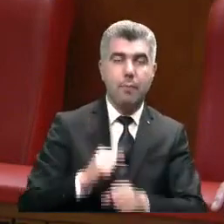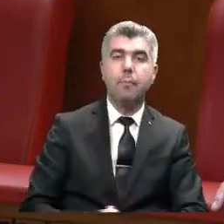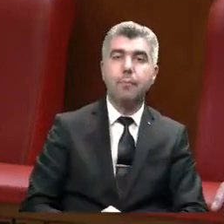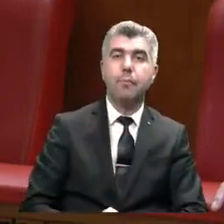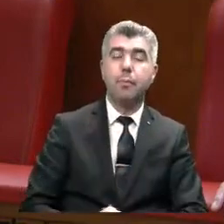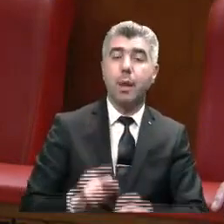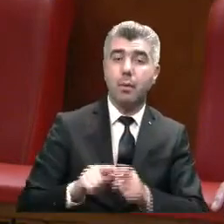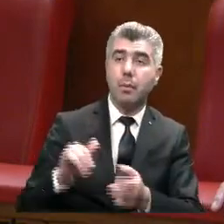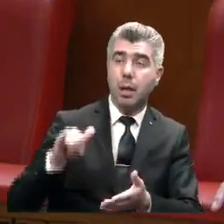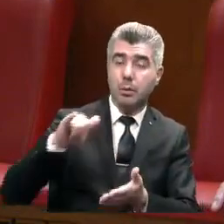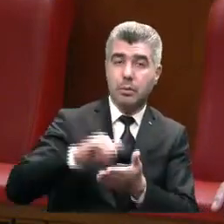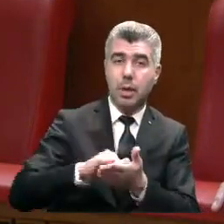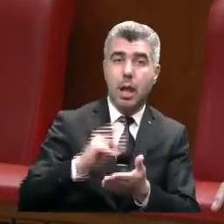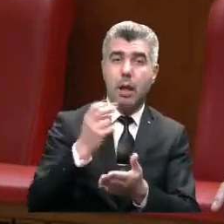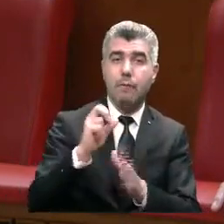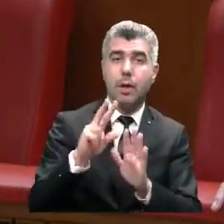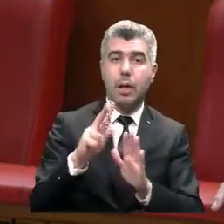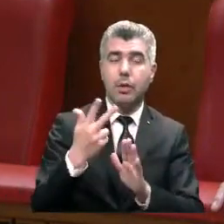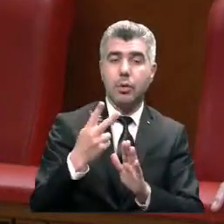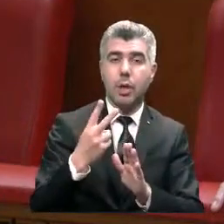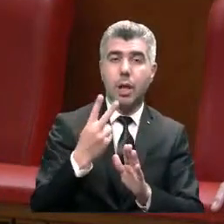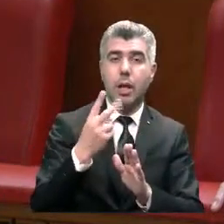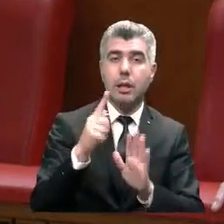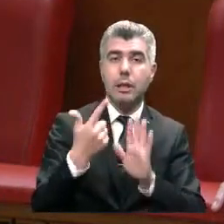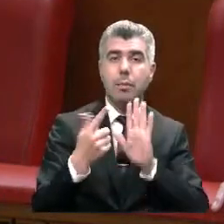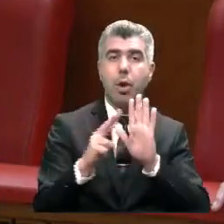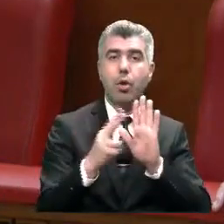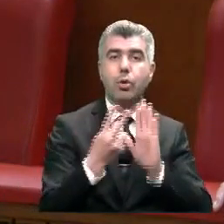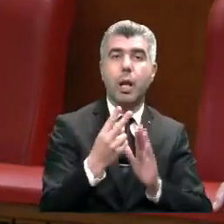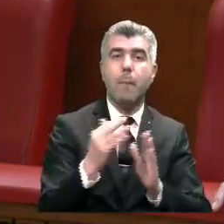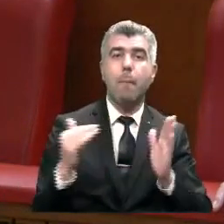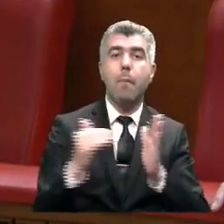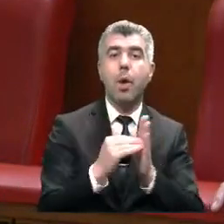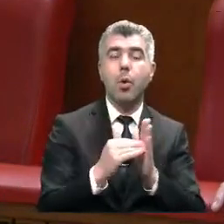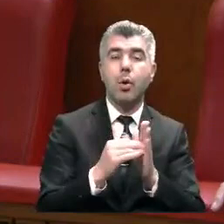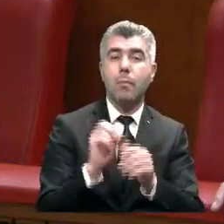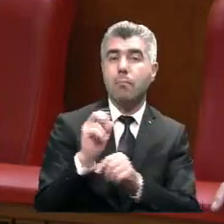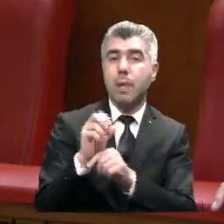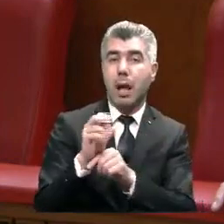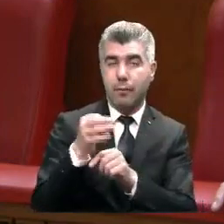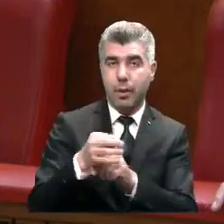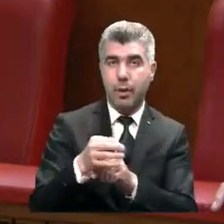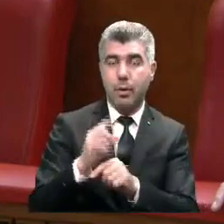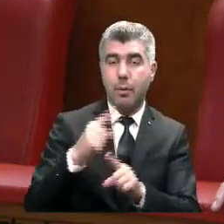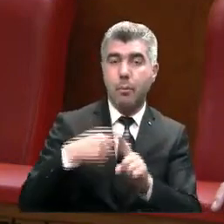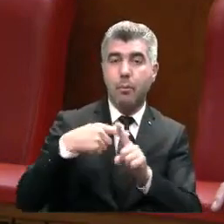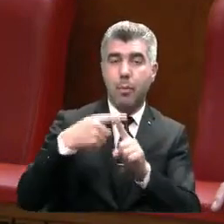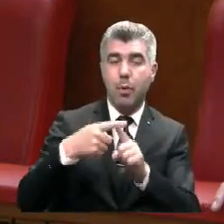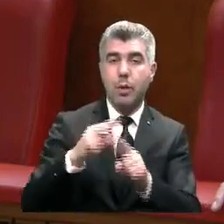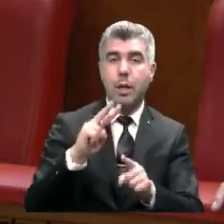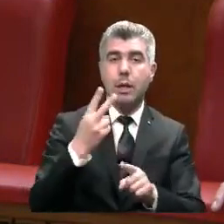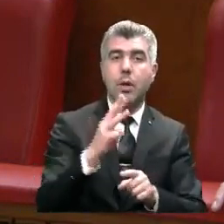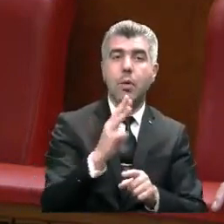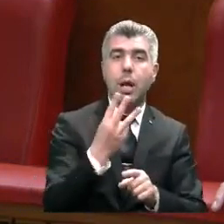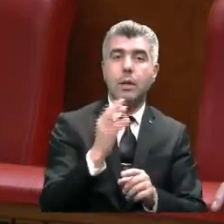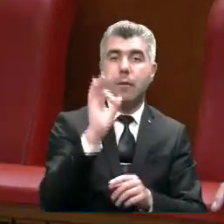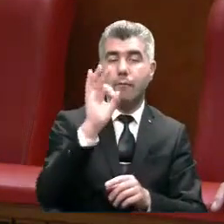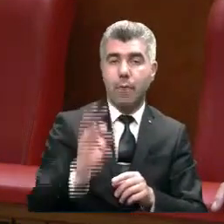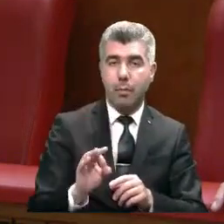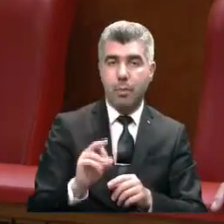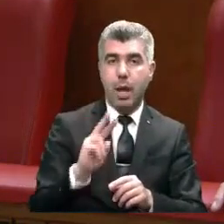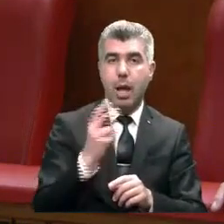النقل الجوي سنه 23 27 مليون مسافع يعني ارتفاع قدره 32% مقارنه مع